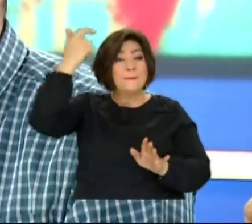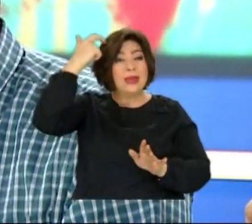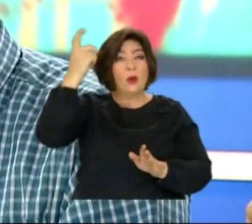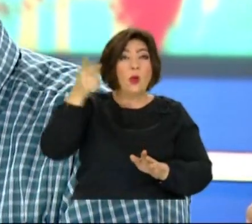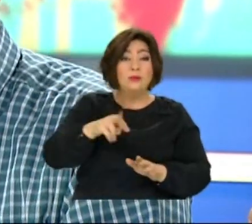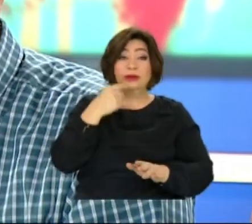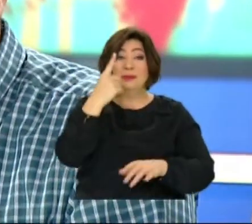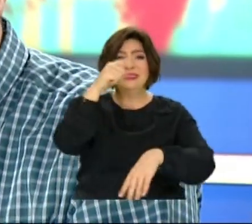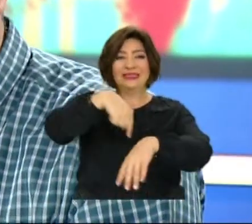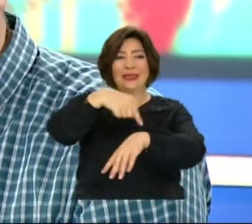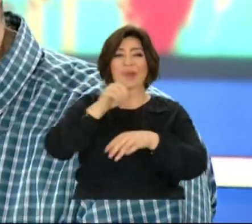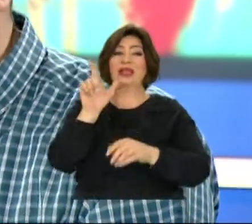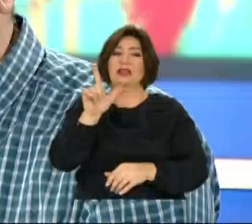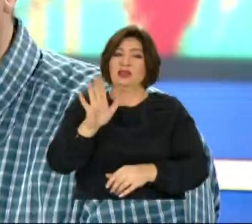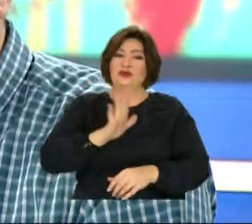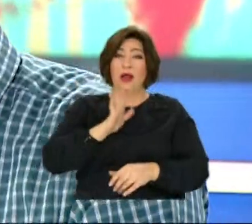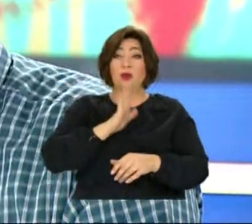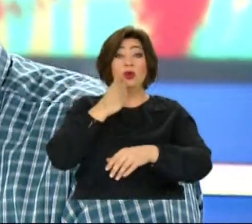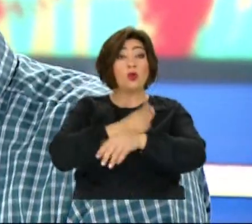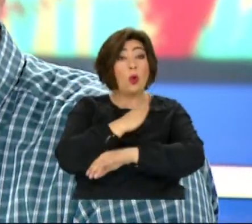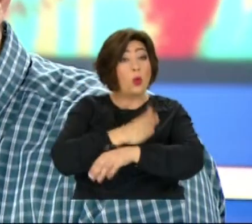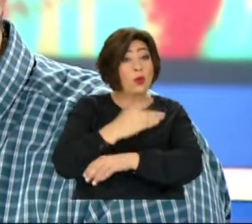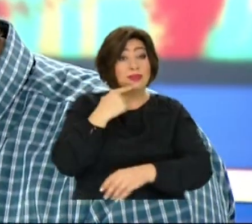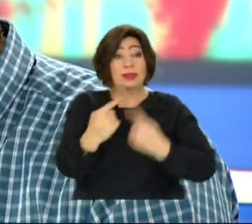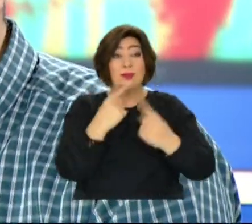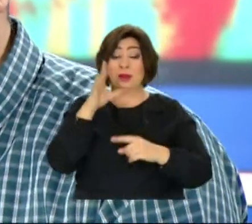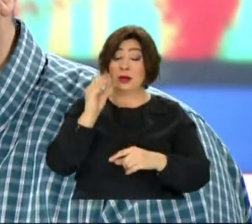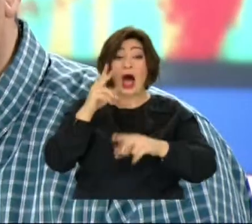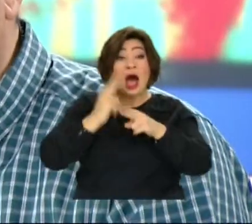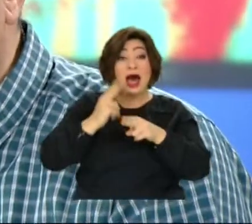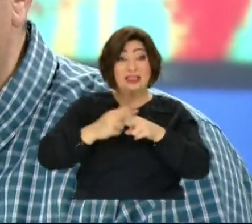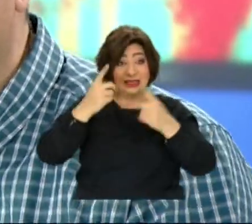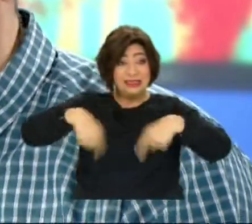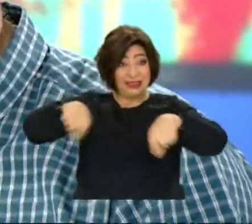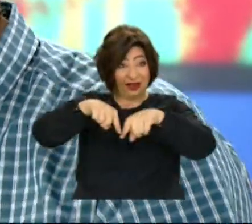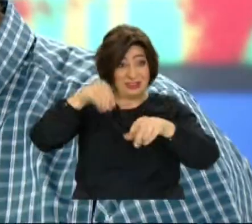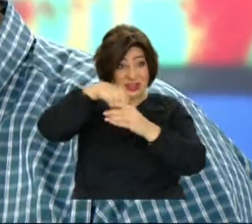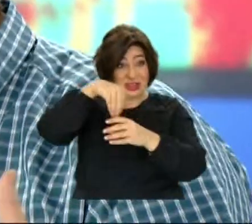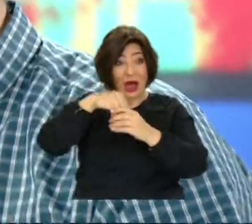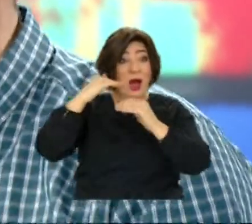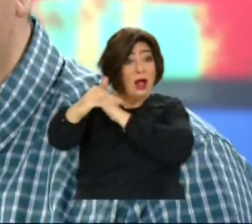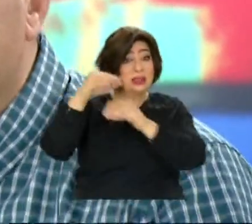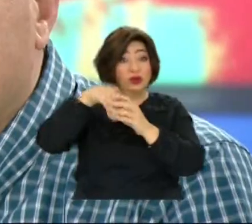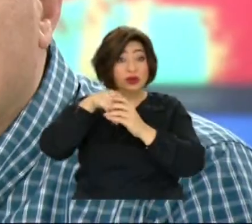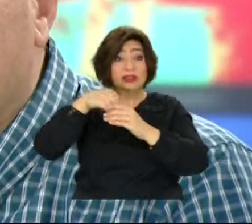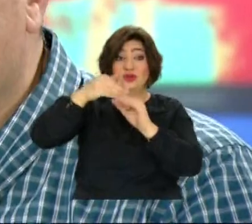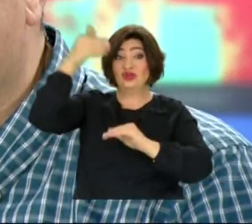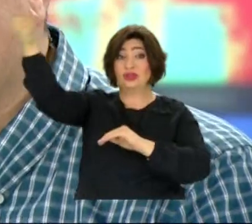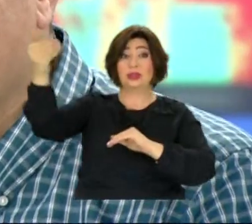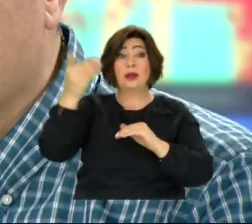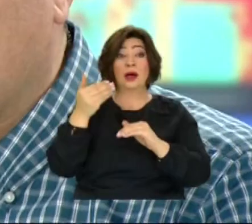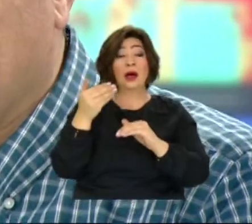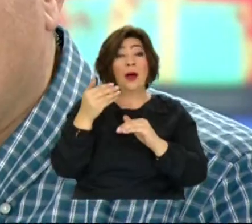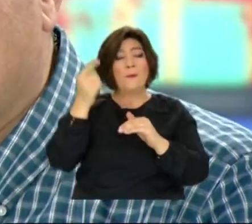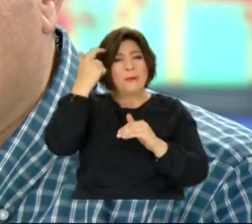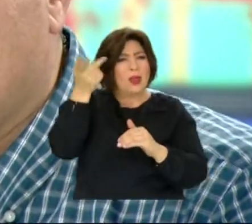bir zamana ihtiyaç var. Ve doğrulamalara ihtiyaç var. Yani acil servis ortamında, hele hele halk arasında dışarıda beyin ölümü